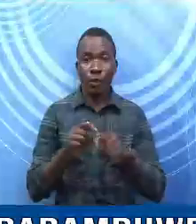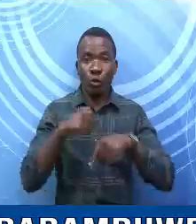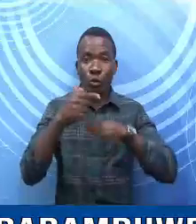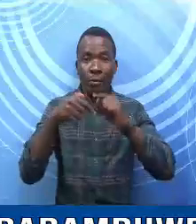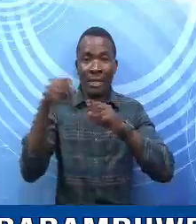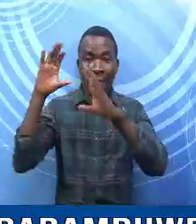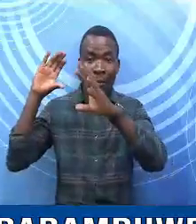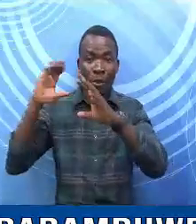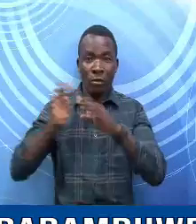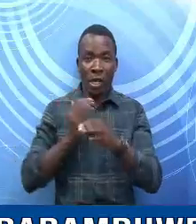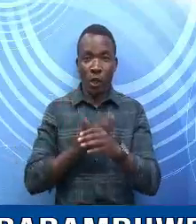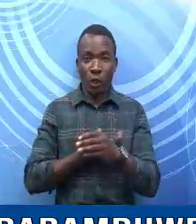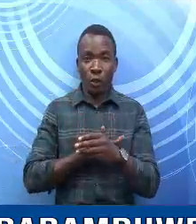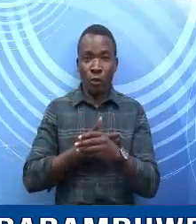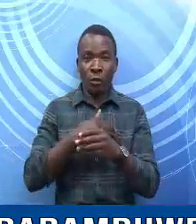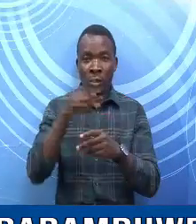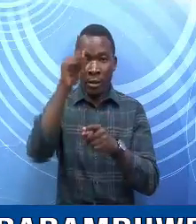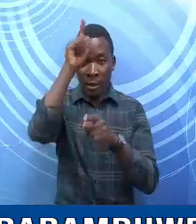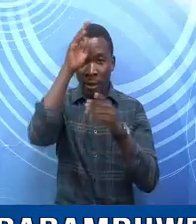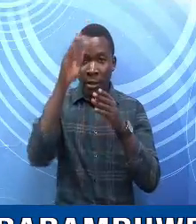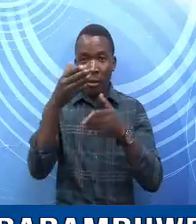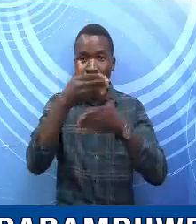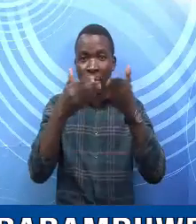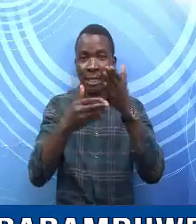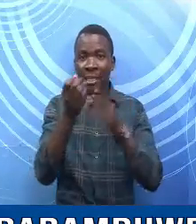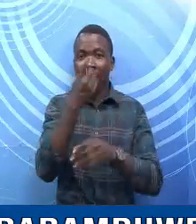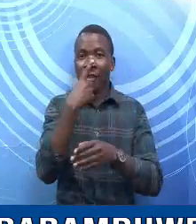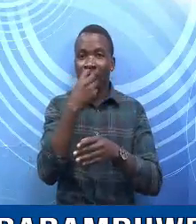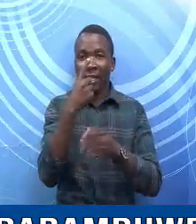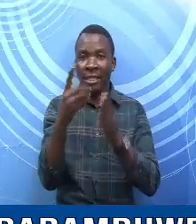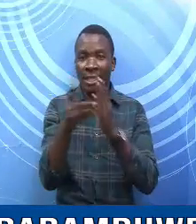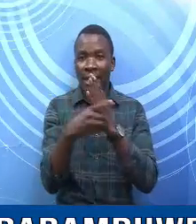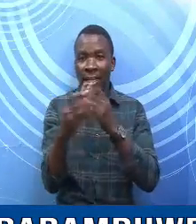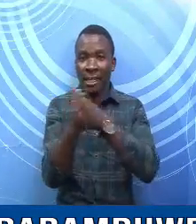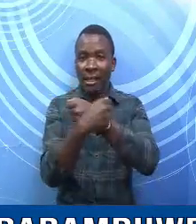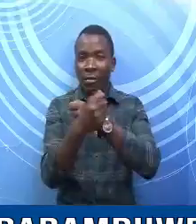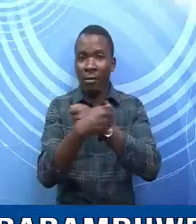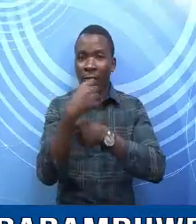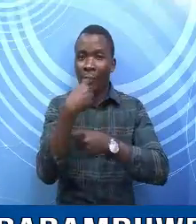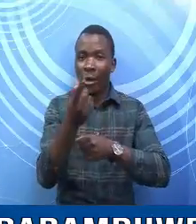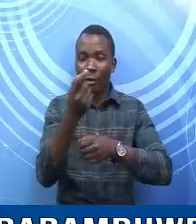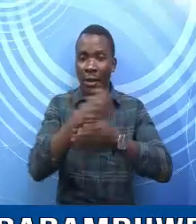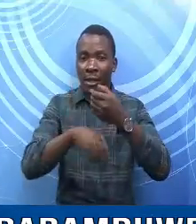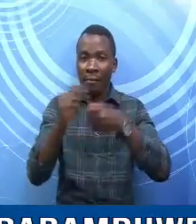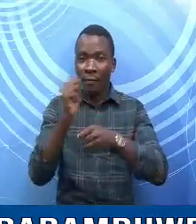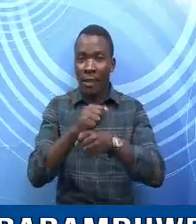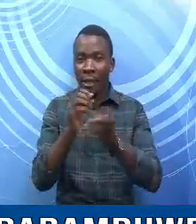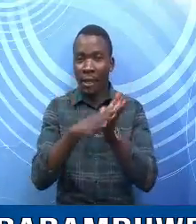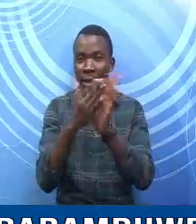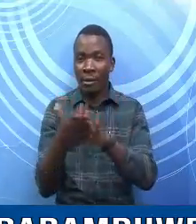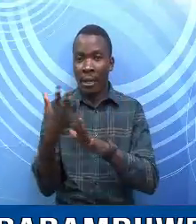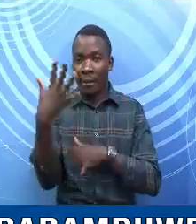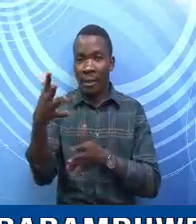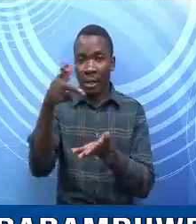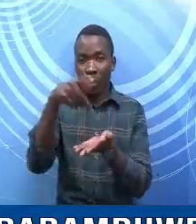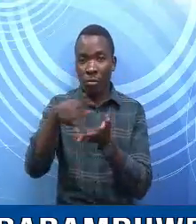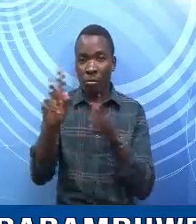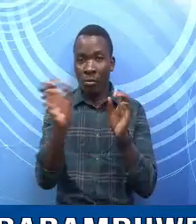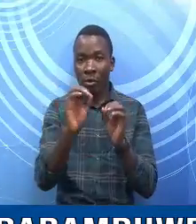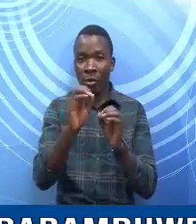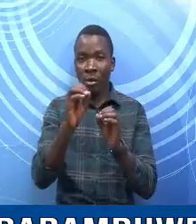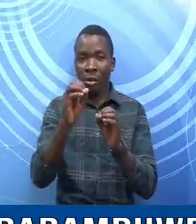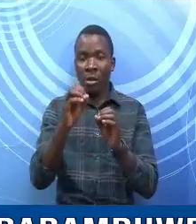Dukomeza n'amakuru yacu. Abaturage bubatse farmasi y'akarere ka Rubavu baravuga ko ngo imyaka ibaye itanu batarishyurwa, naho guverineri